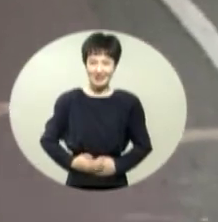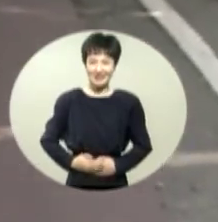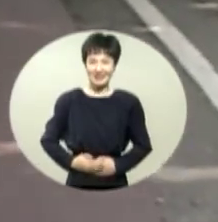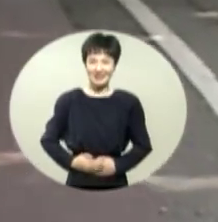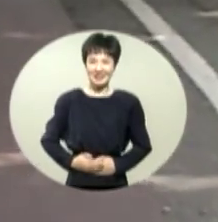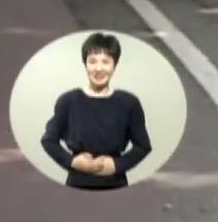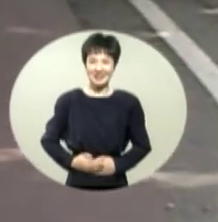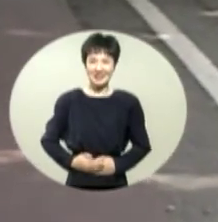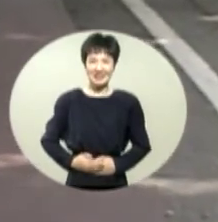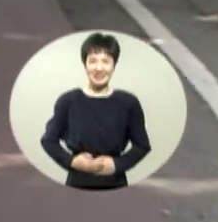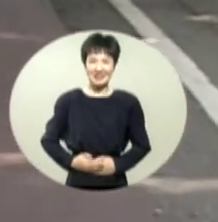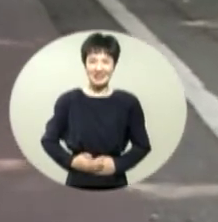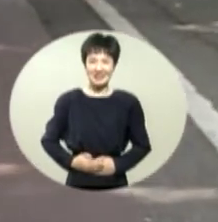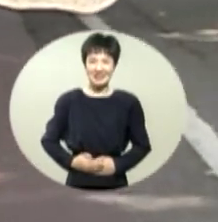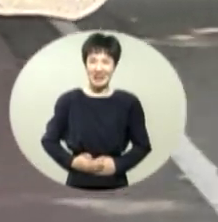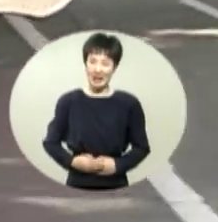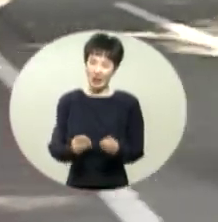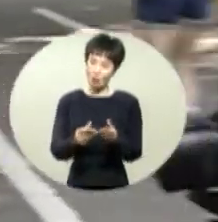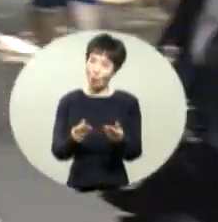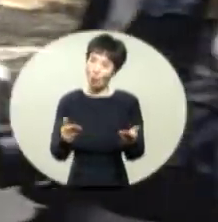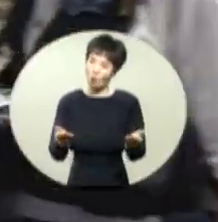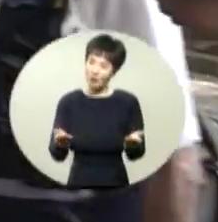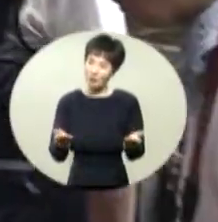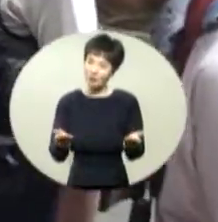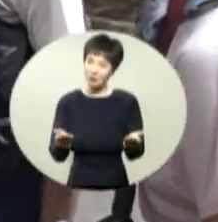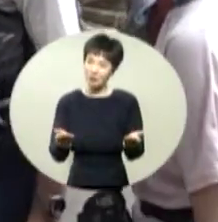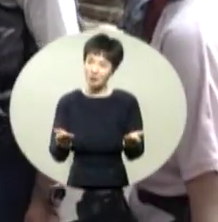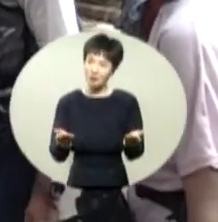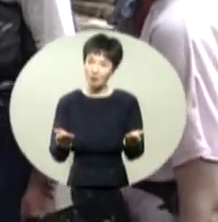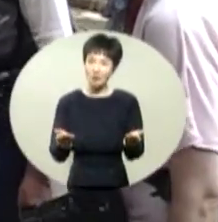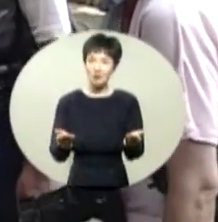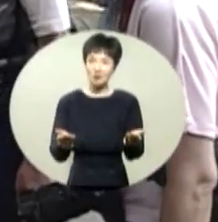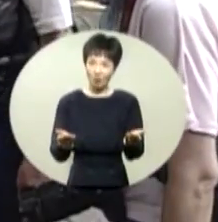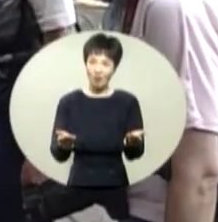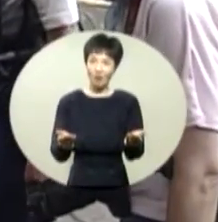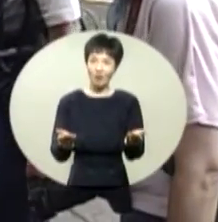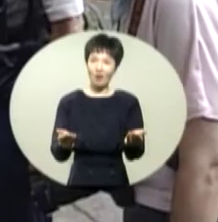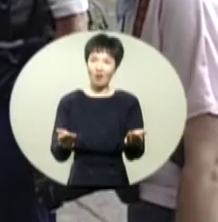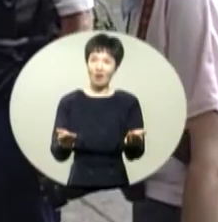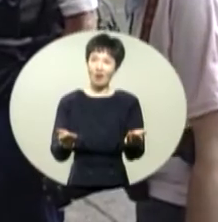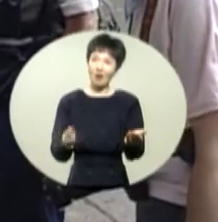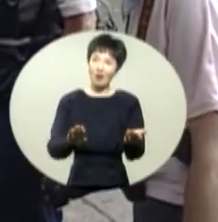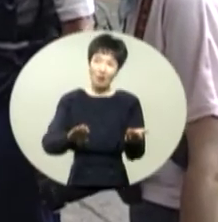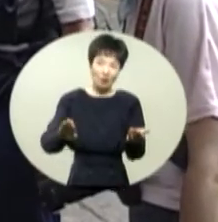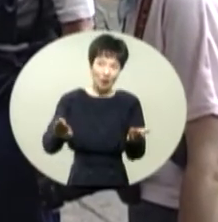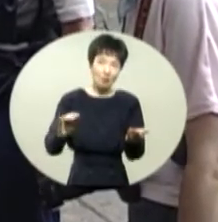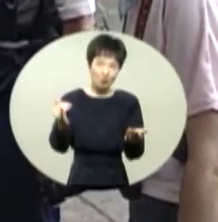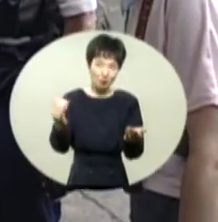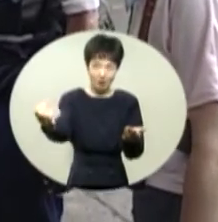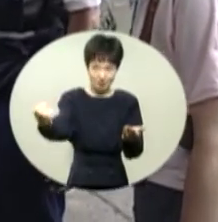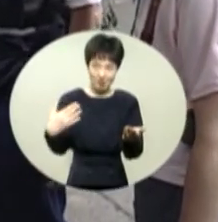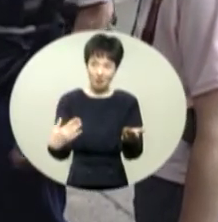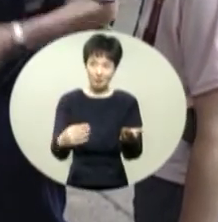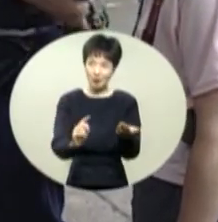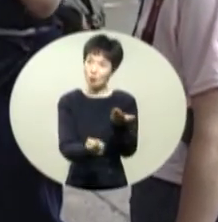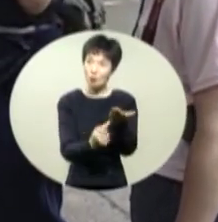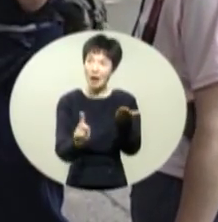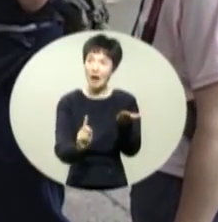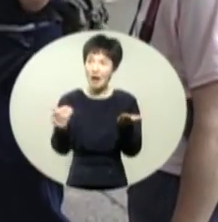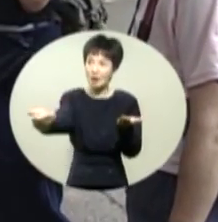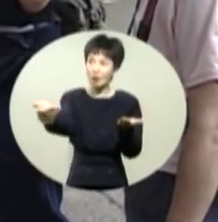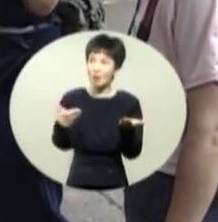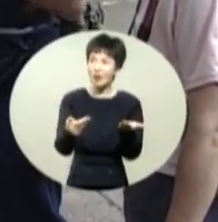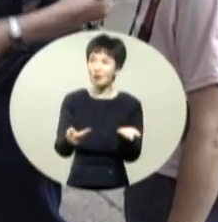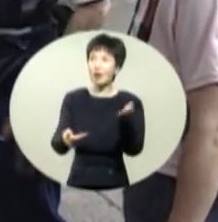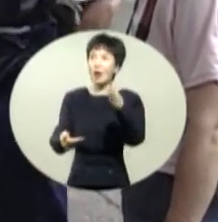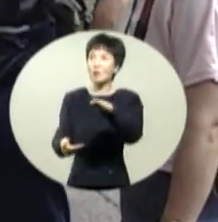ね、でこれもまたこう持ってきてこう来てこうやると、ね、それで大概裏を見せろっていう人がいますから、その